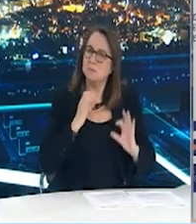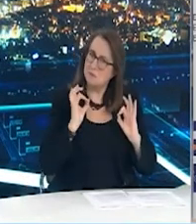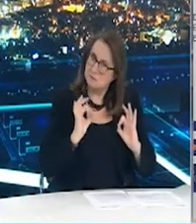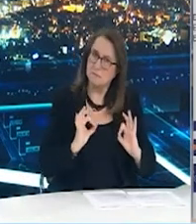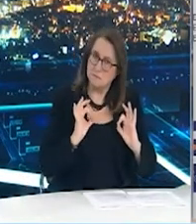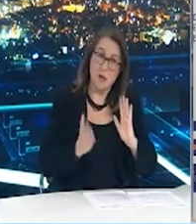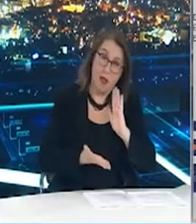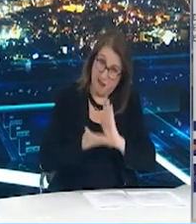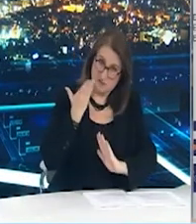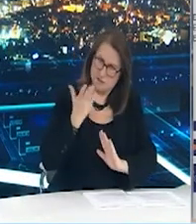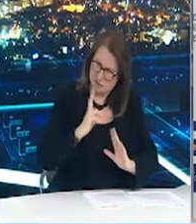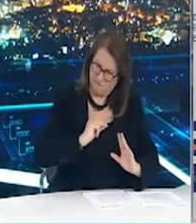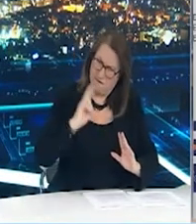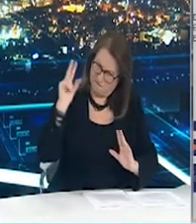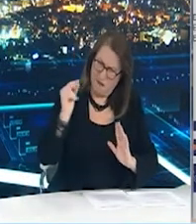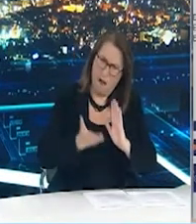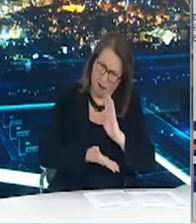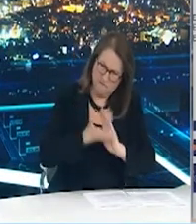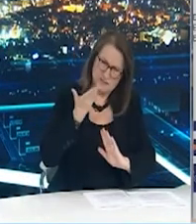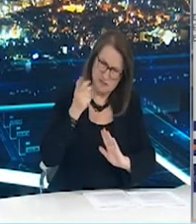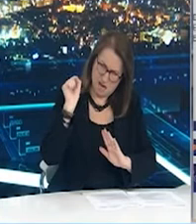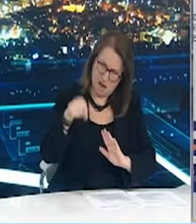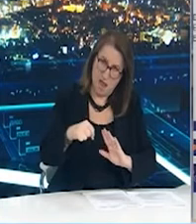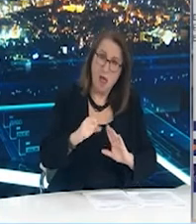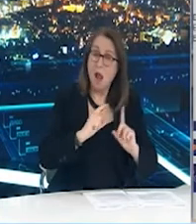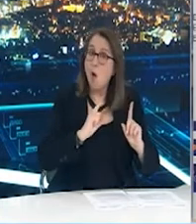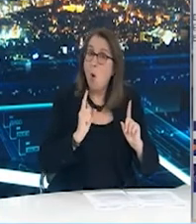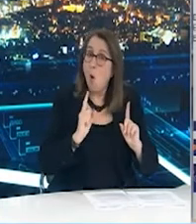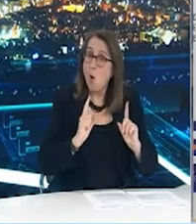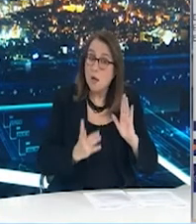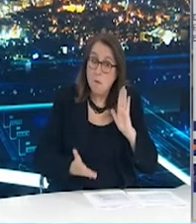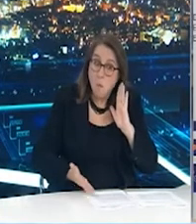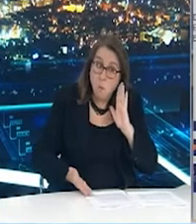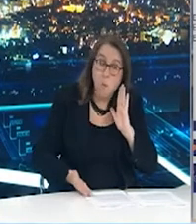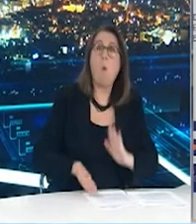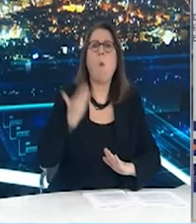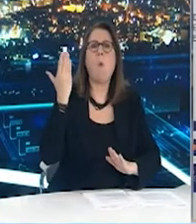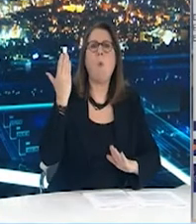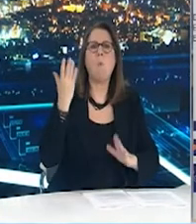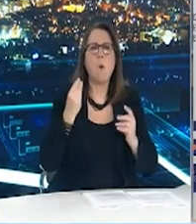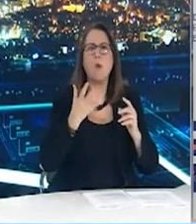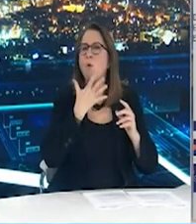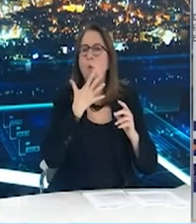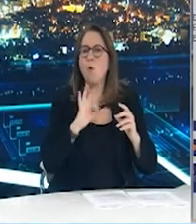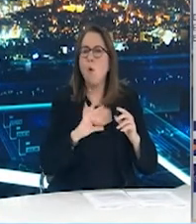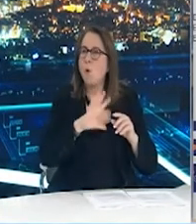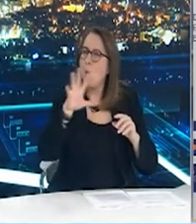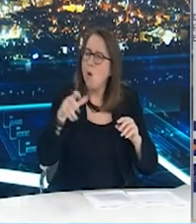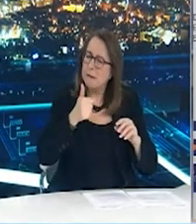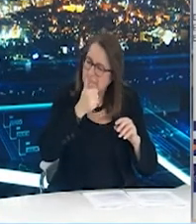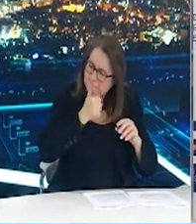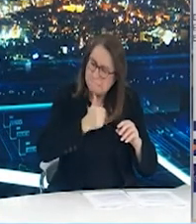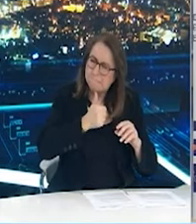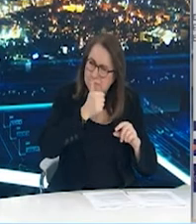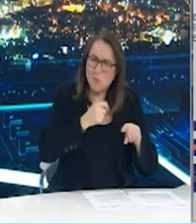ποιότερη αύξηση των κρουσμάτων και αυτό οφείλεται κατά κύριο λόγο στο φιλότιμο των Ελλήνων. Στην πλειοψηφία τους κατανοούν